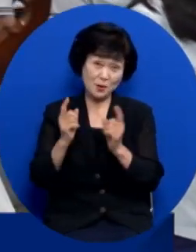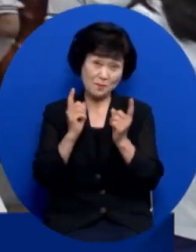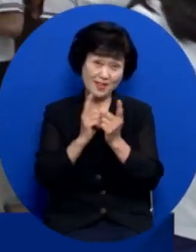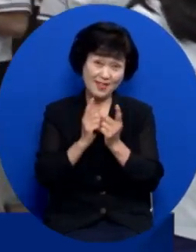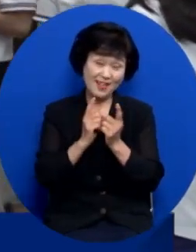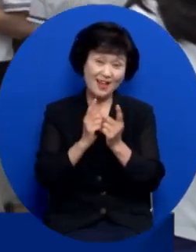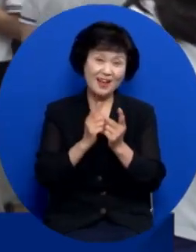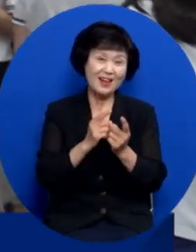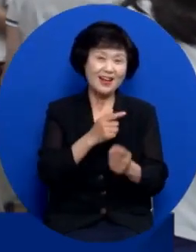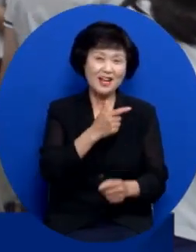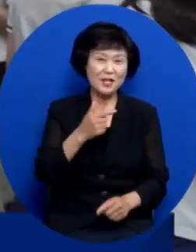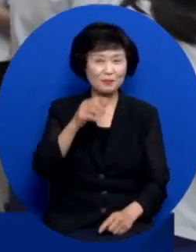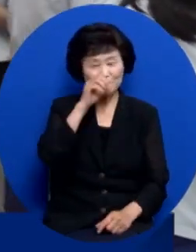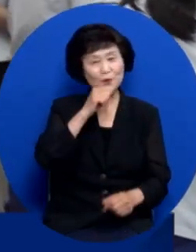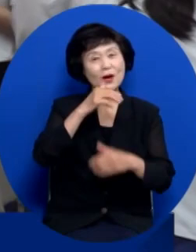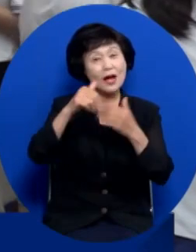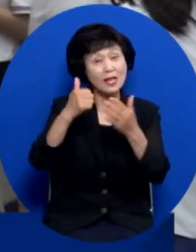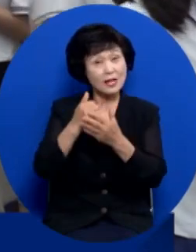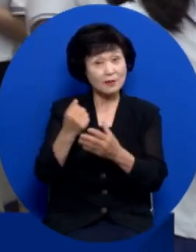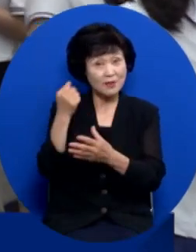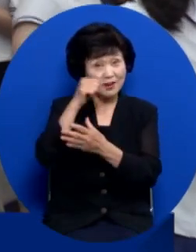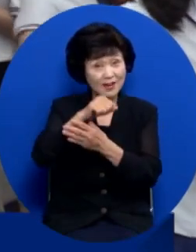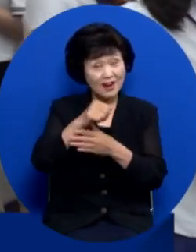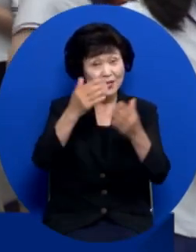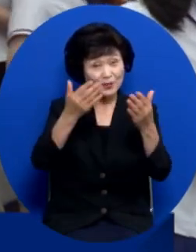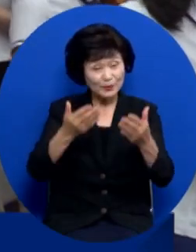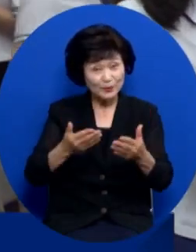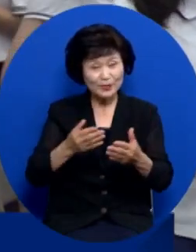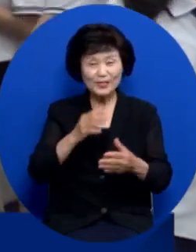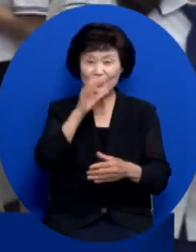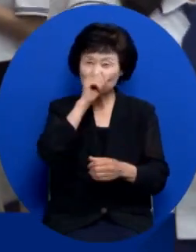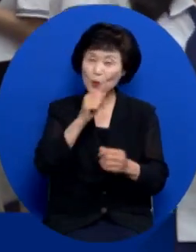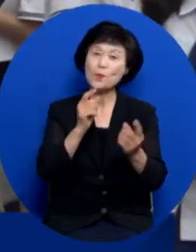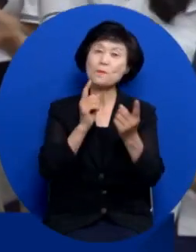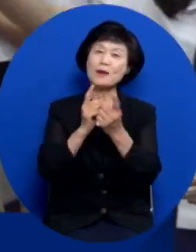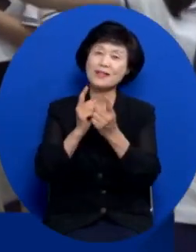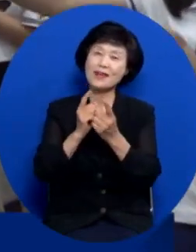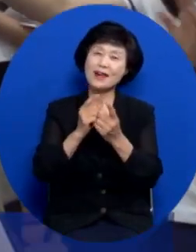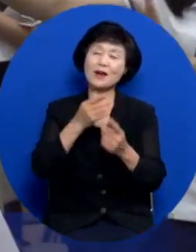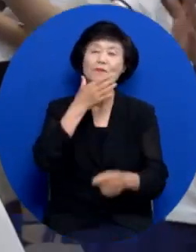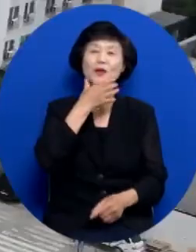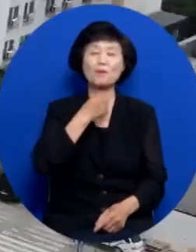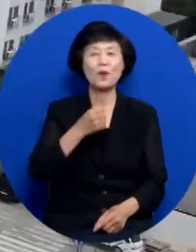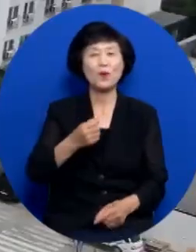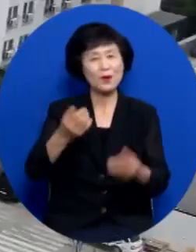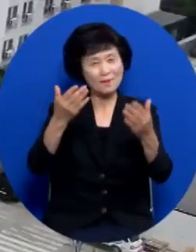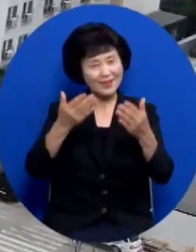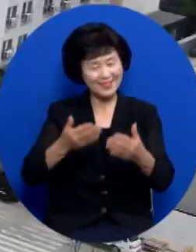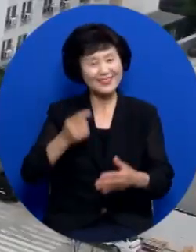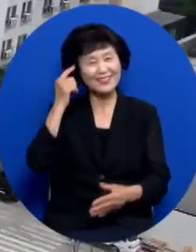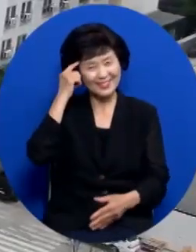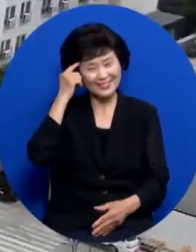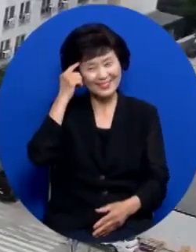정말 하나님이 허락하신 정말 좋은 만남의 복을 얻게 되었다고 생각합니다.